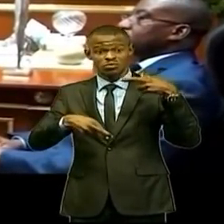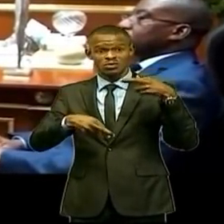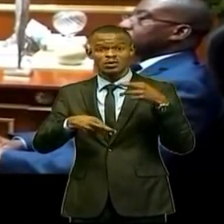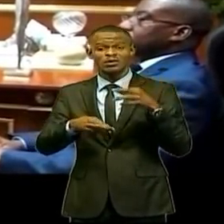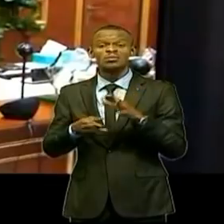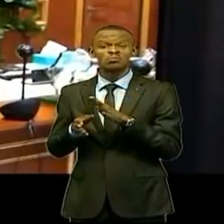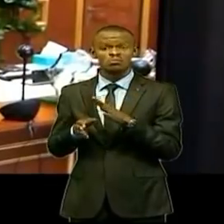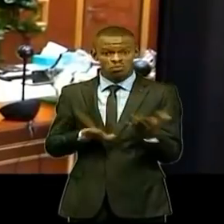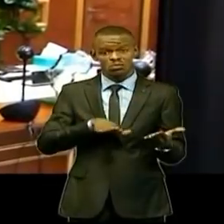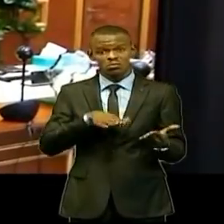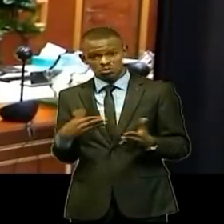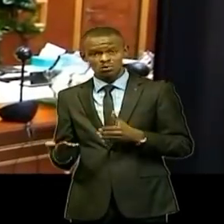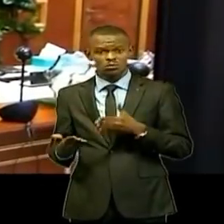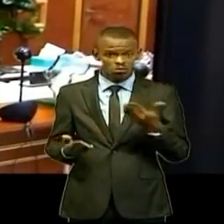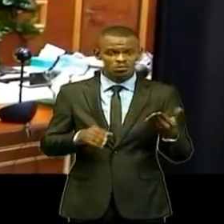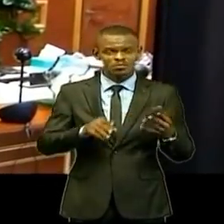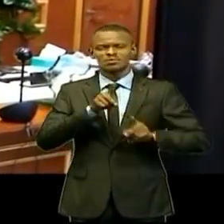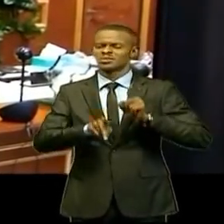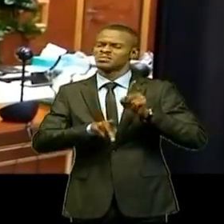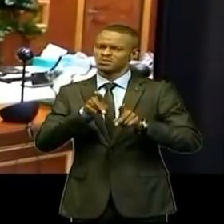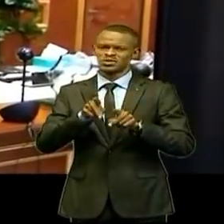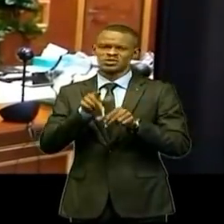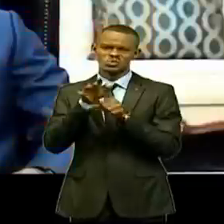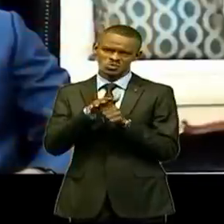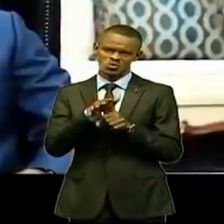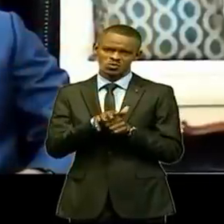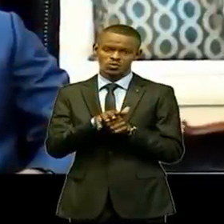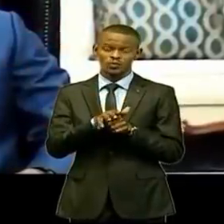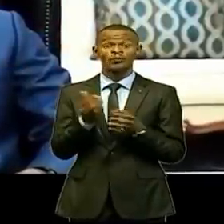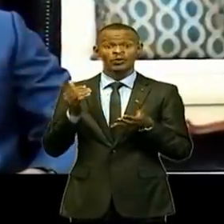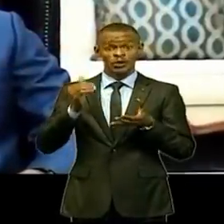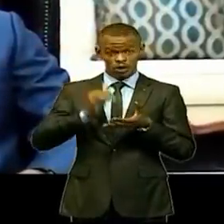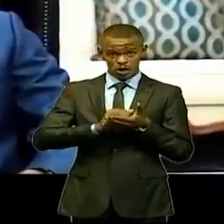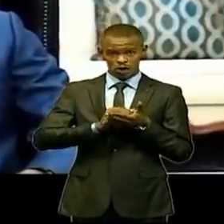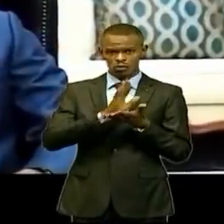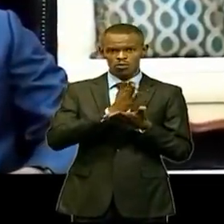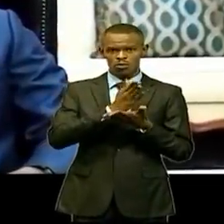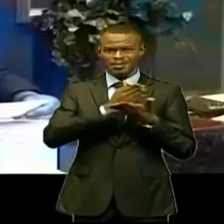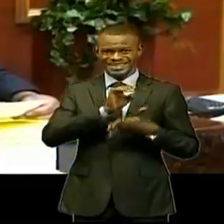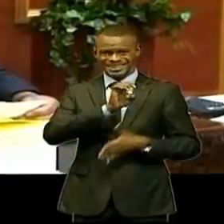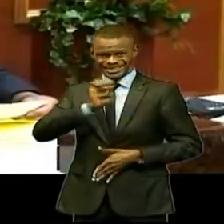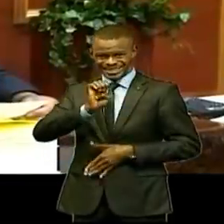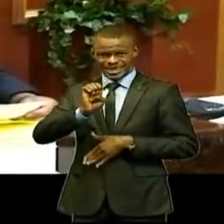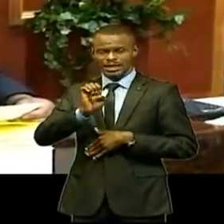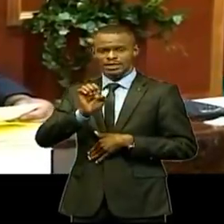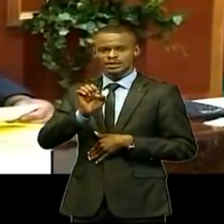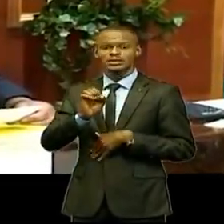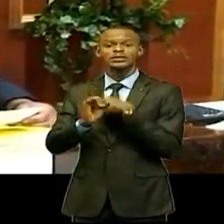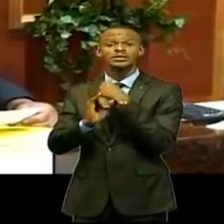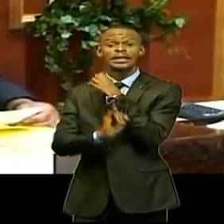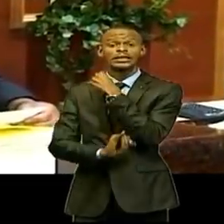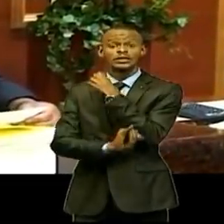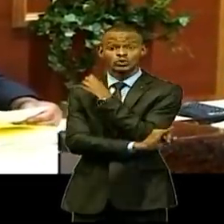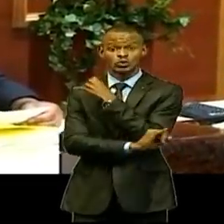disparition de plus d'une cinquantaine de nos compatriotes dans le massacre du camp de Savo en